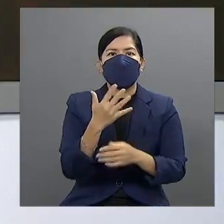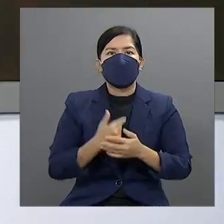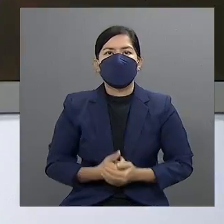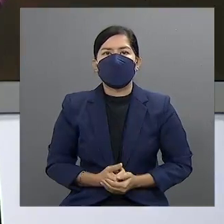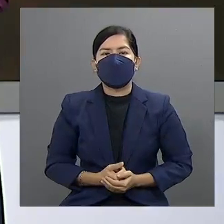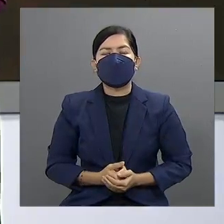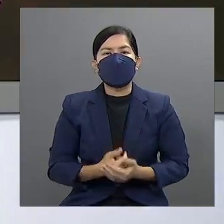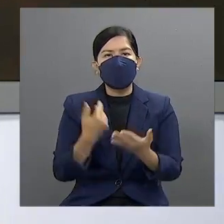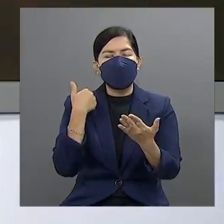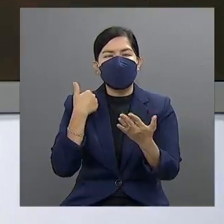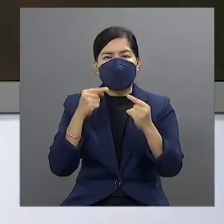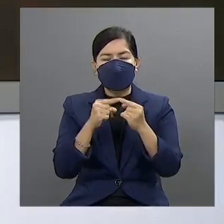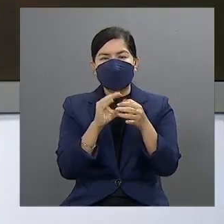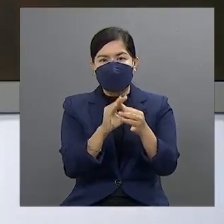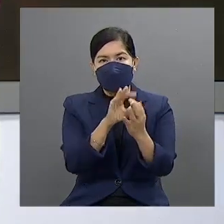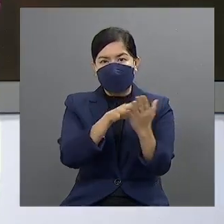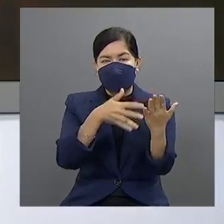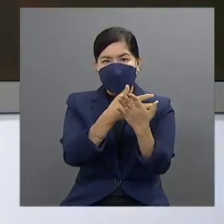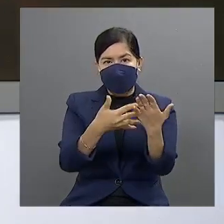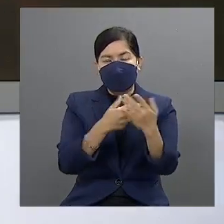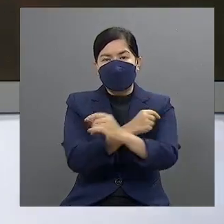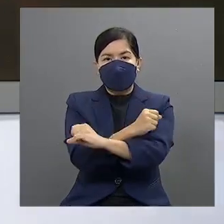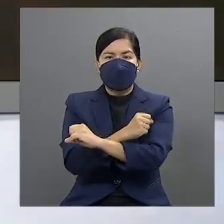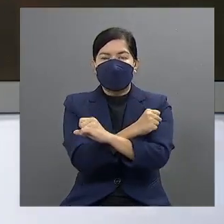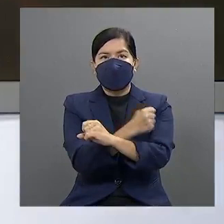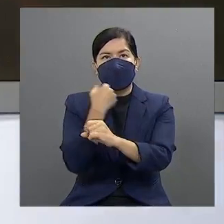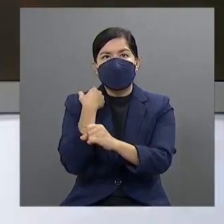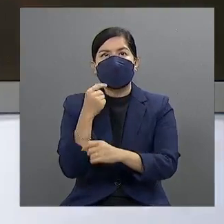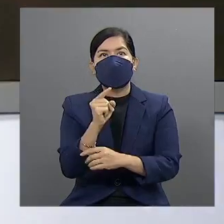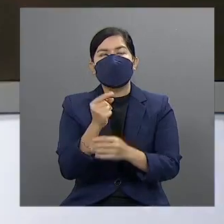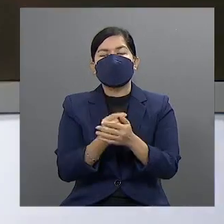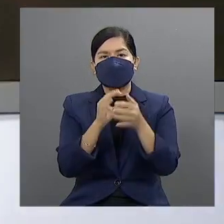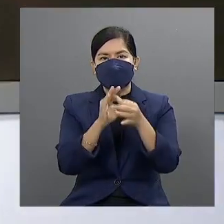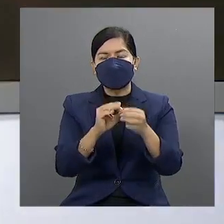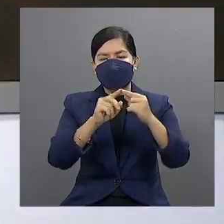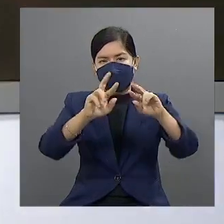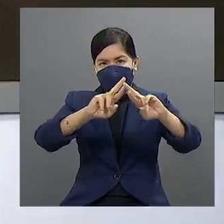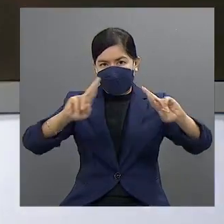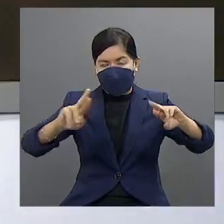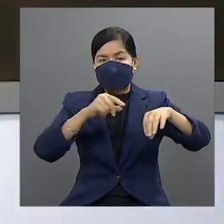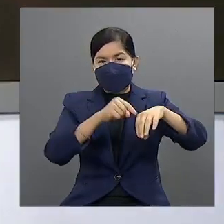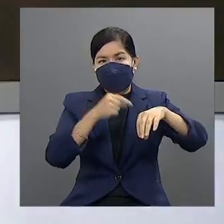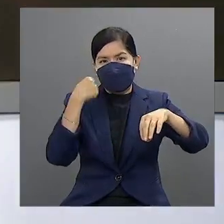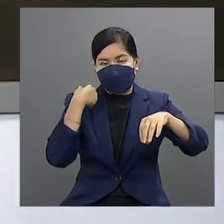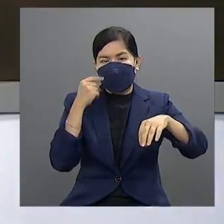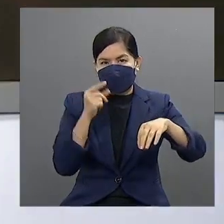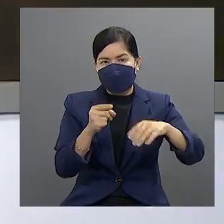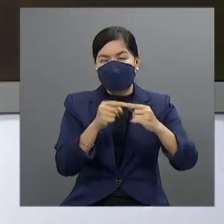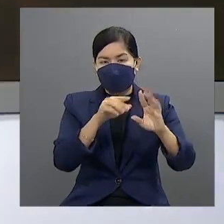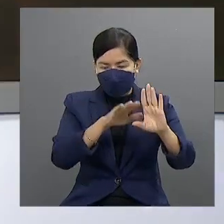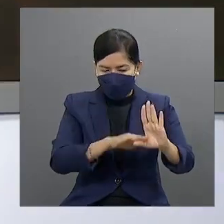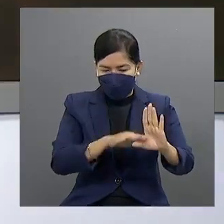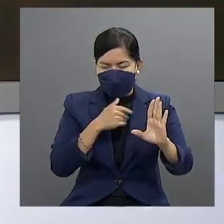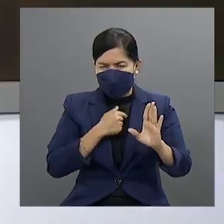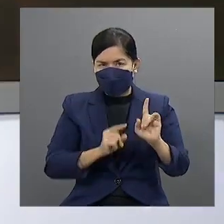การควบคุมโรคเนี่ยนะคะมันจะมีอยู่4ข้อด้วยกันก็คือว่าสถานประกอบการค่ะจะต้องลงทะเบียนแล้วก็ทำการประเมินตัวเองผ่าน